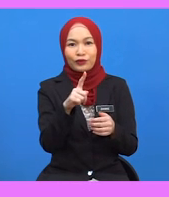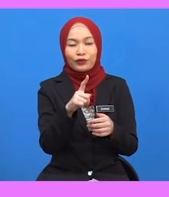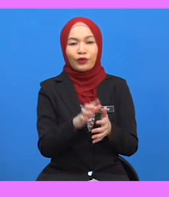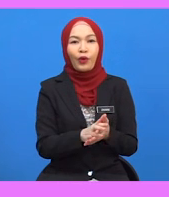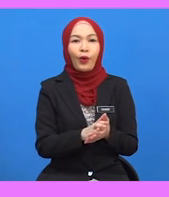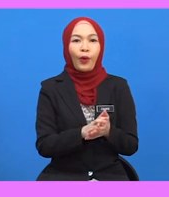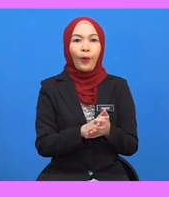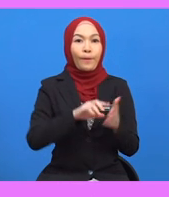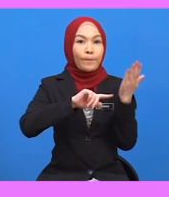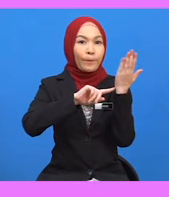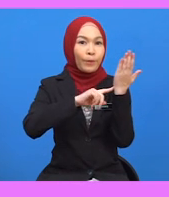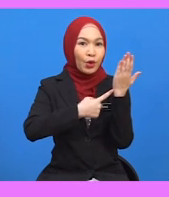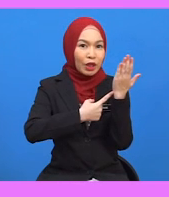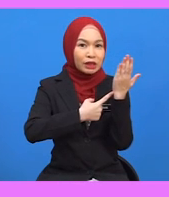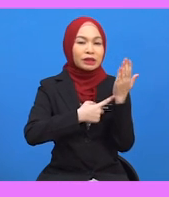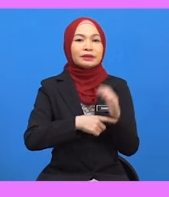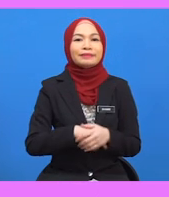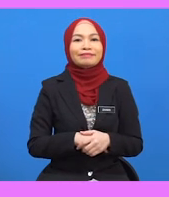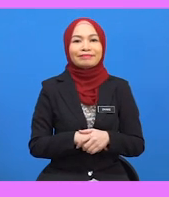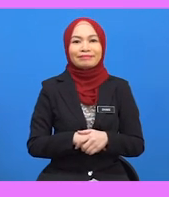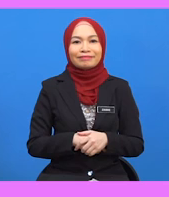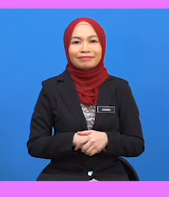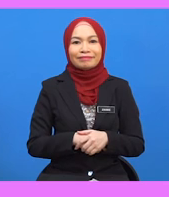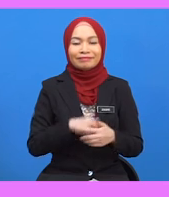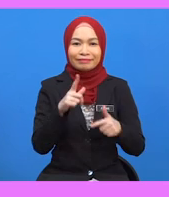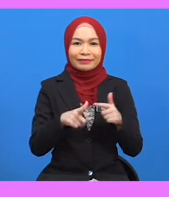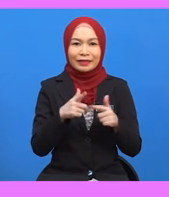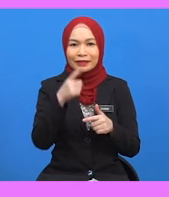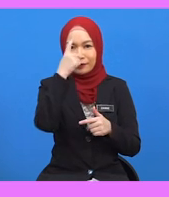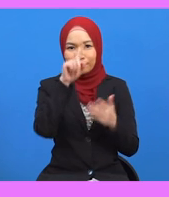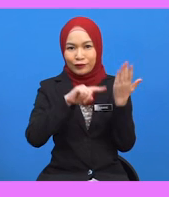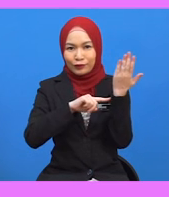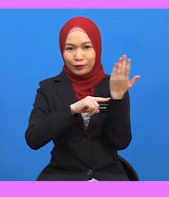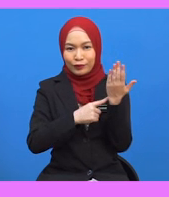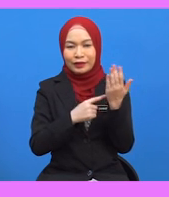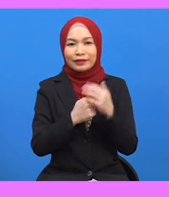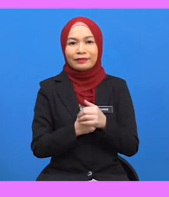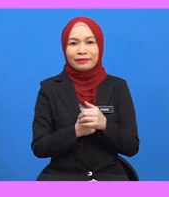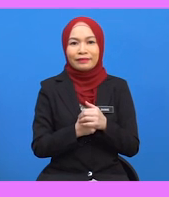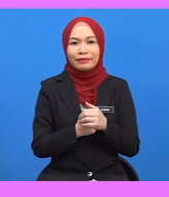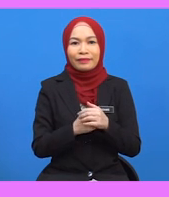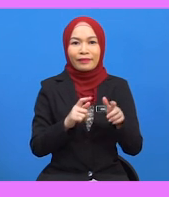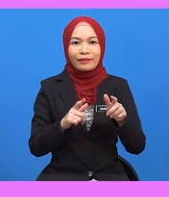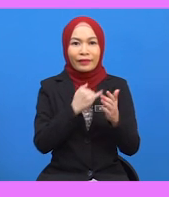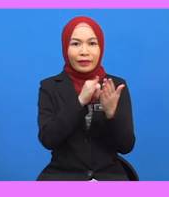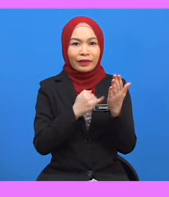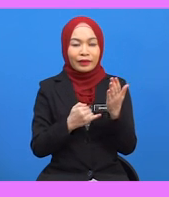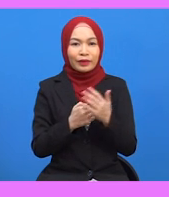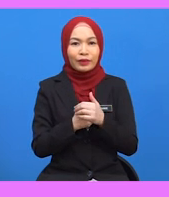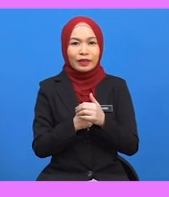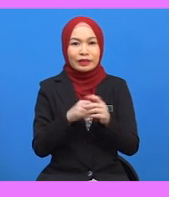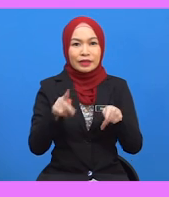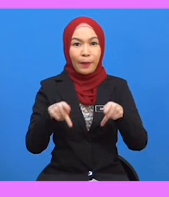dilukis untuk menunjukkan setiap aliran bagi linear search. Langkah kedua, lukis simbol